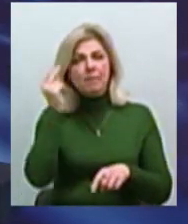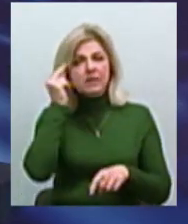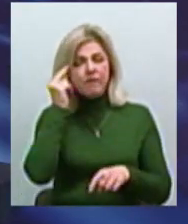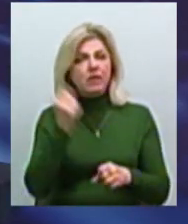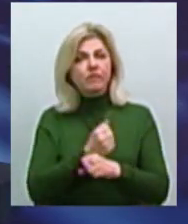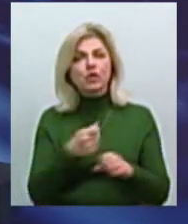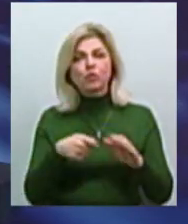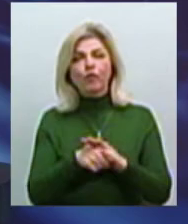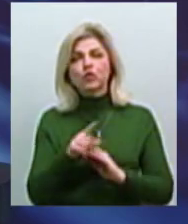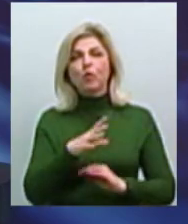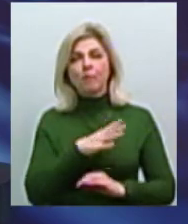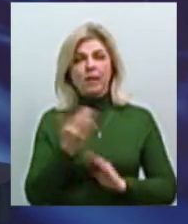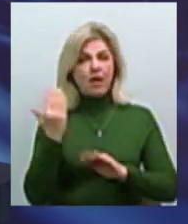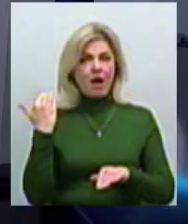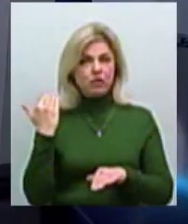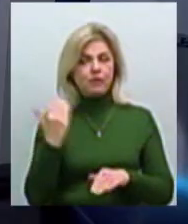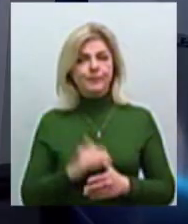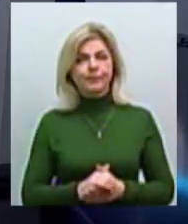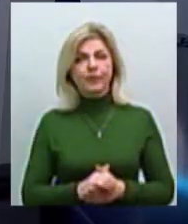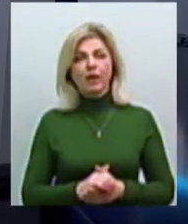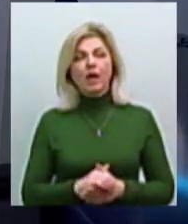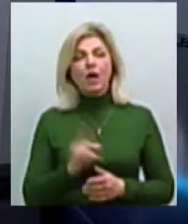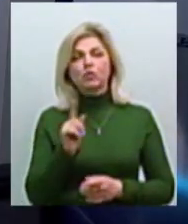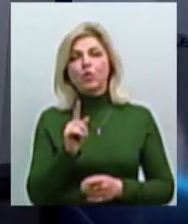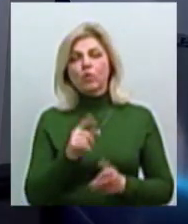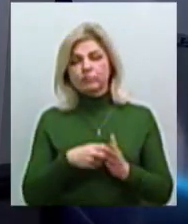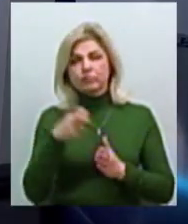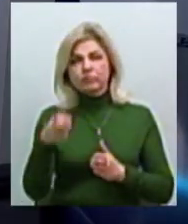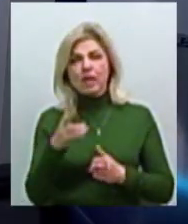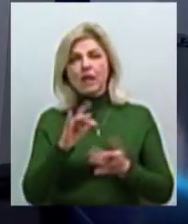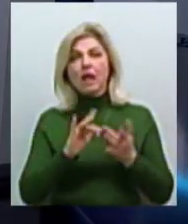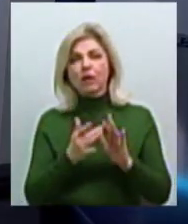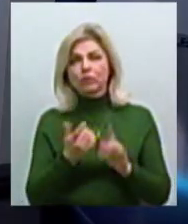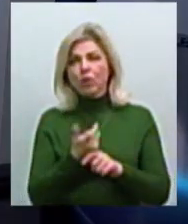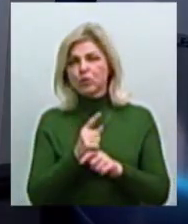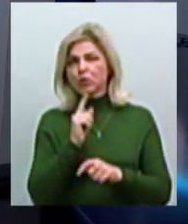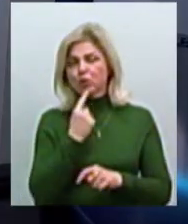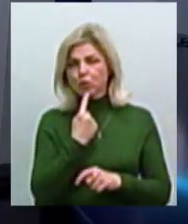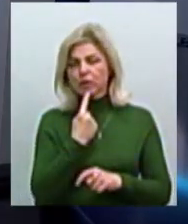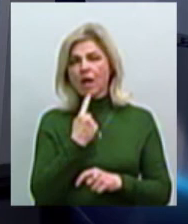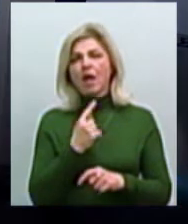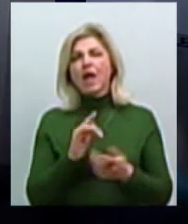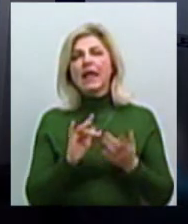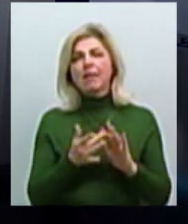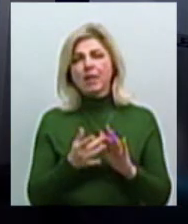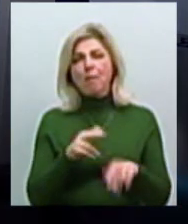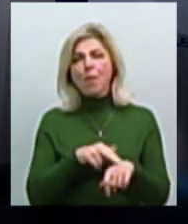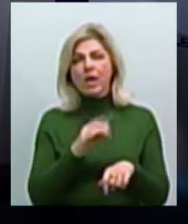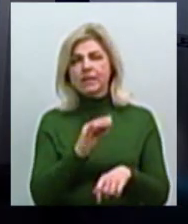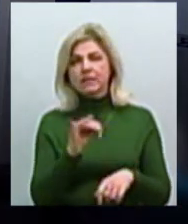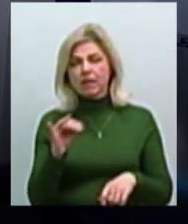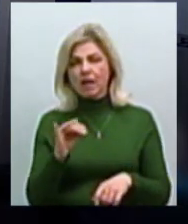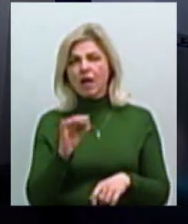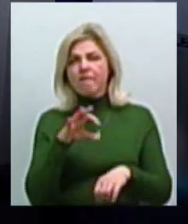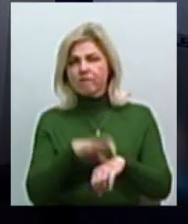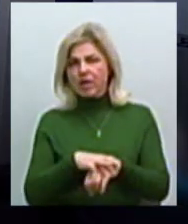тим замінуванням, що проходять на електронну адресу, дуже важко кіберполіції визначити